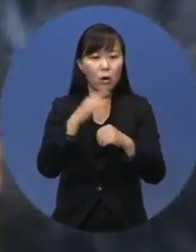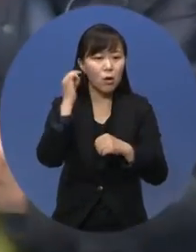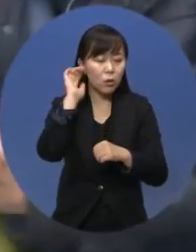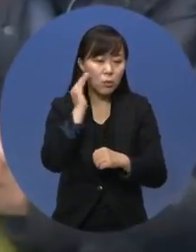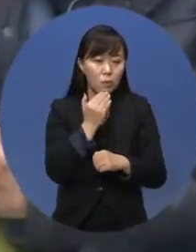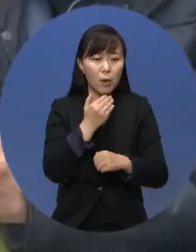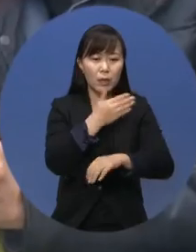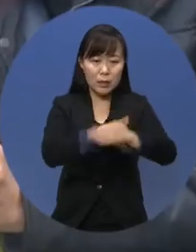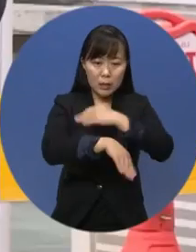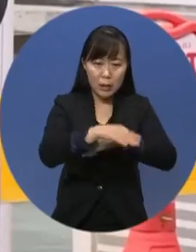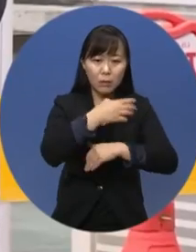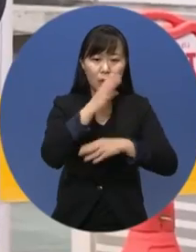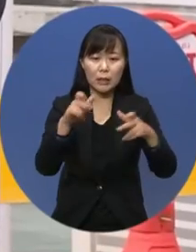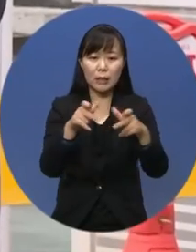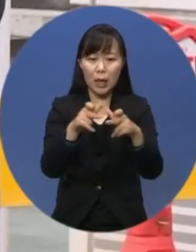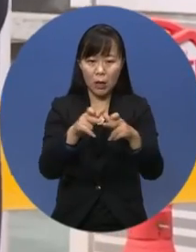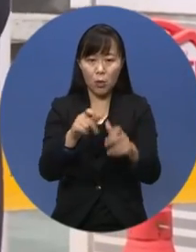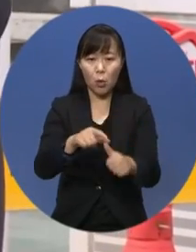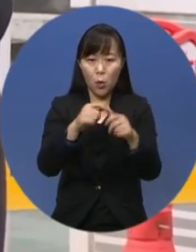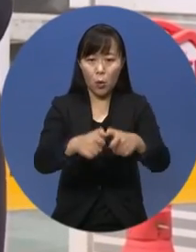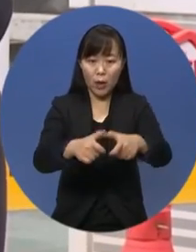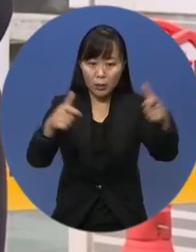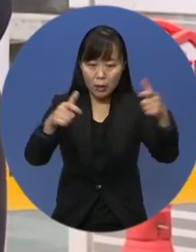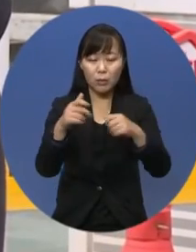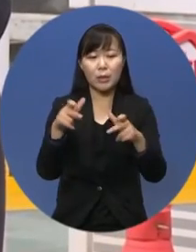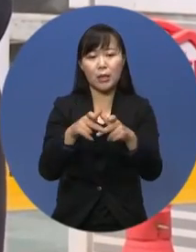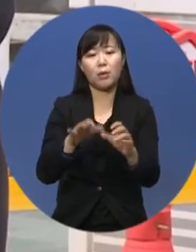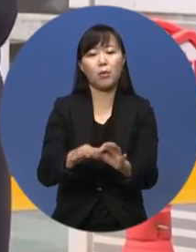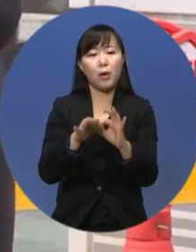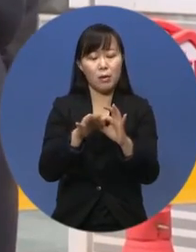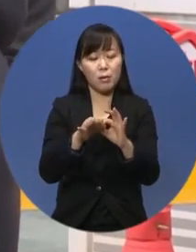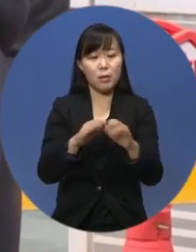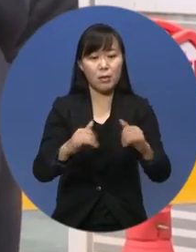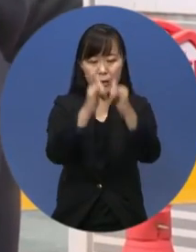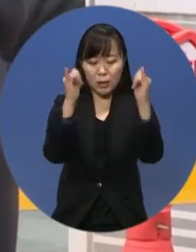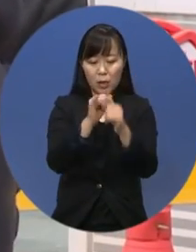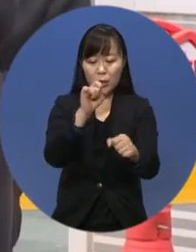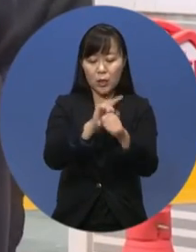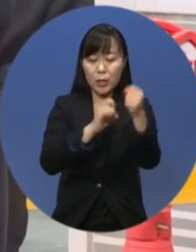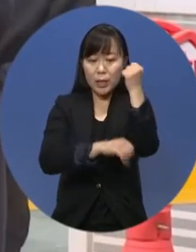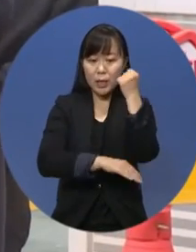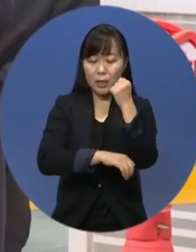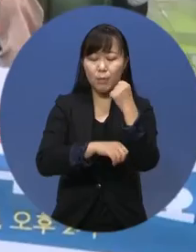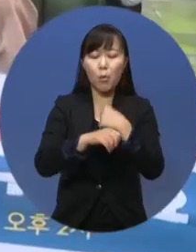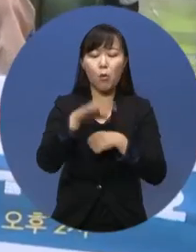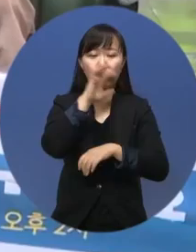지체, 고령 장애인의 고용 확대, 장애인에 대한 사회성 기본 훈련과